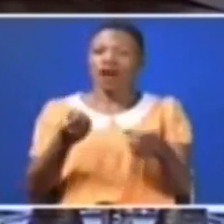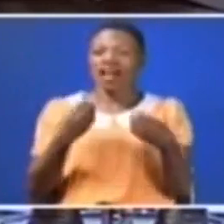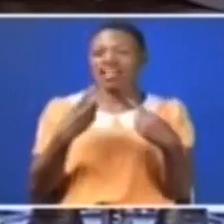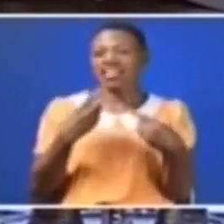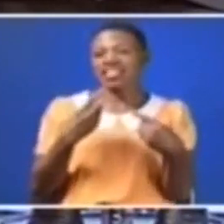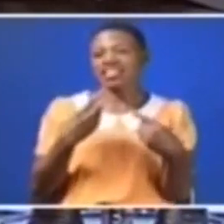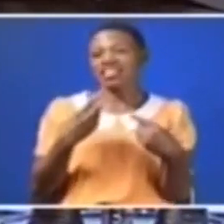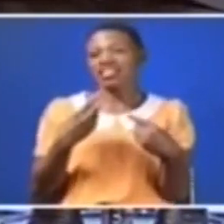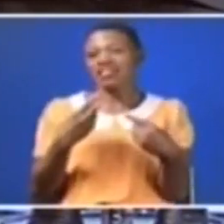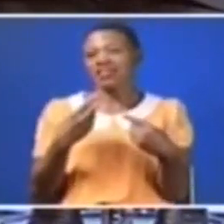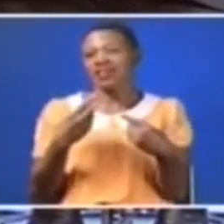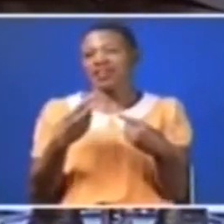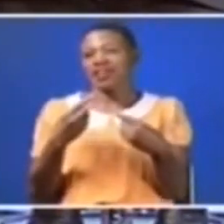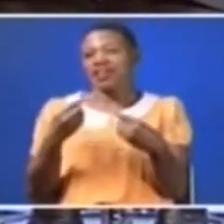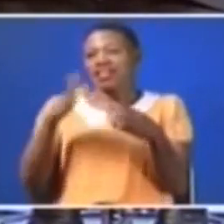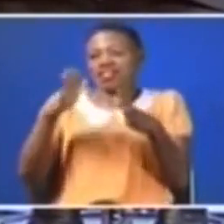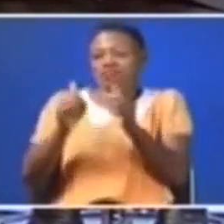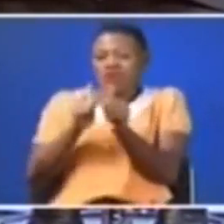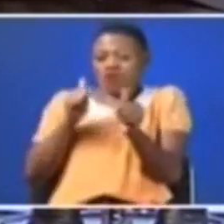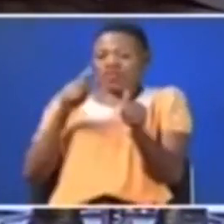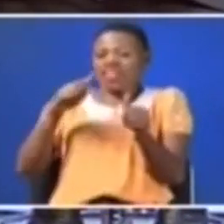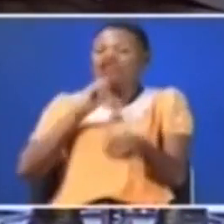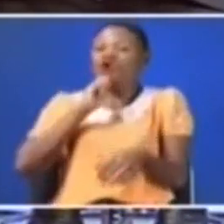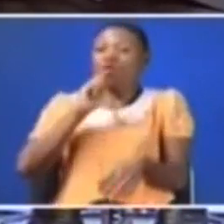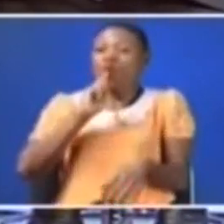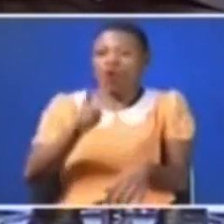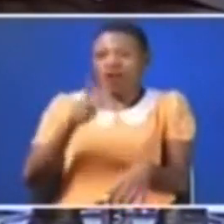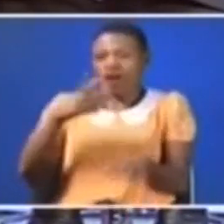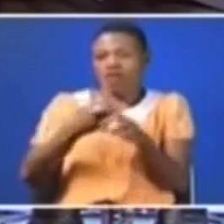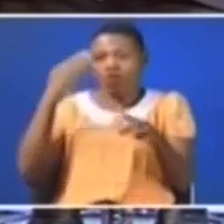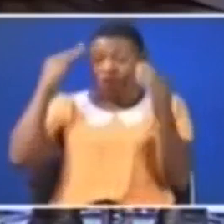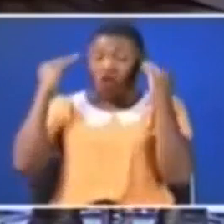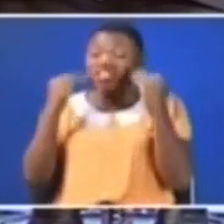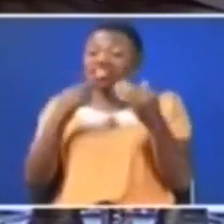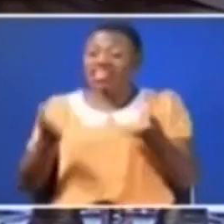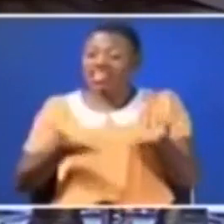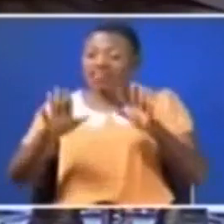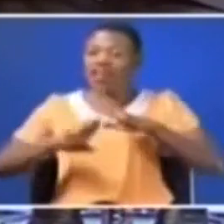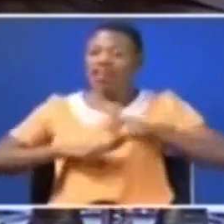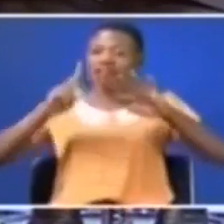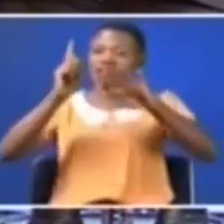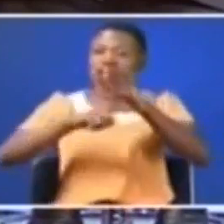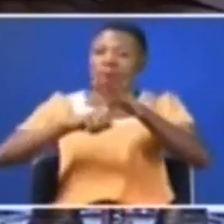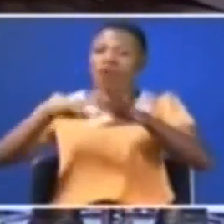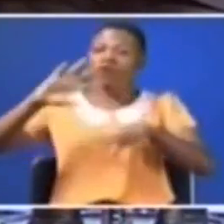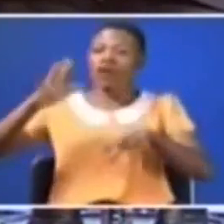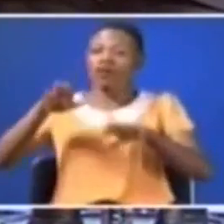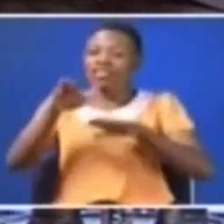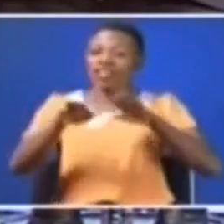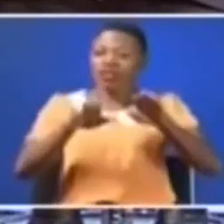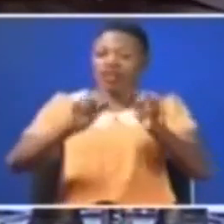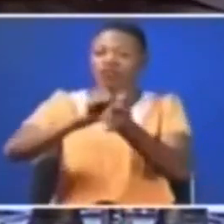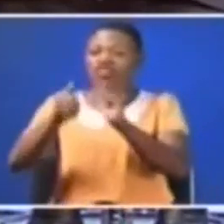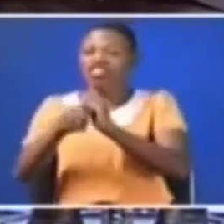wa maabara vilikaidi amri hiyo vikisema kuwa vilitoa muda wa kutosha kwa serikali ya kaunti ya Kirinyaga kurekebisha